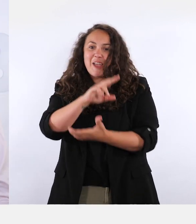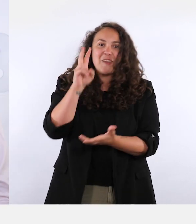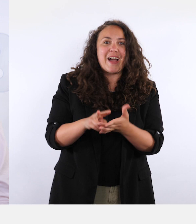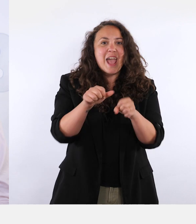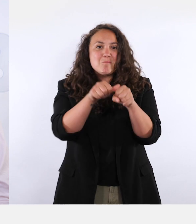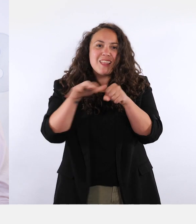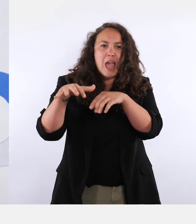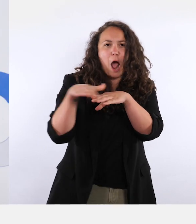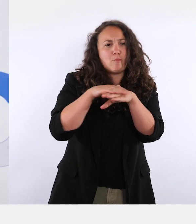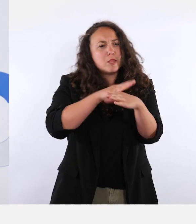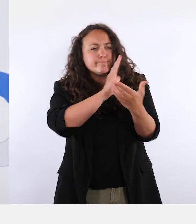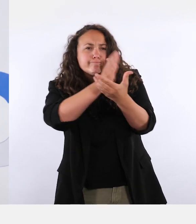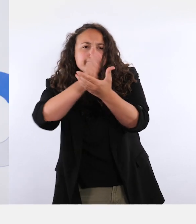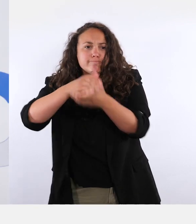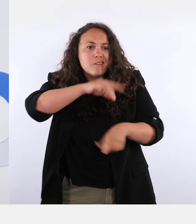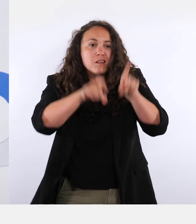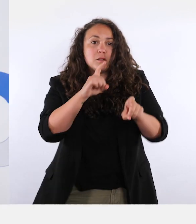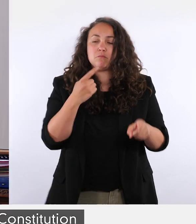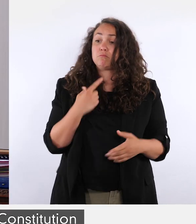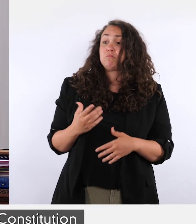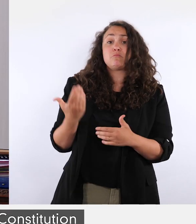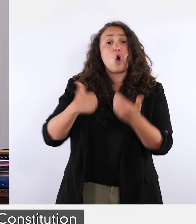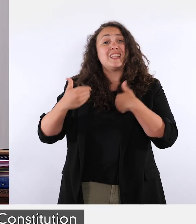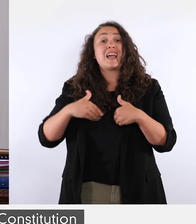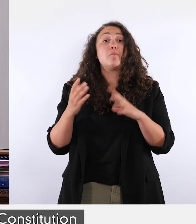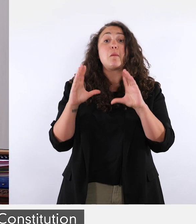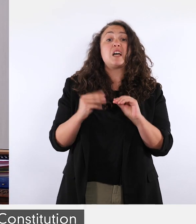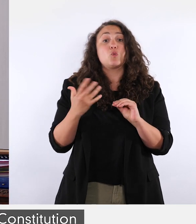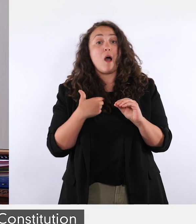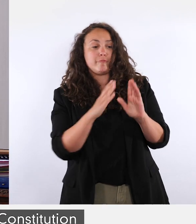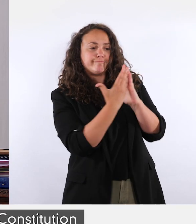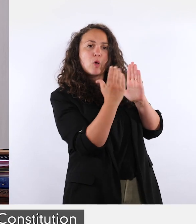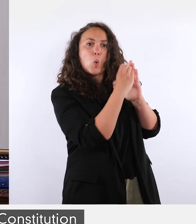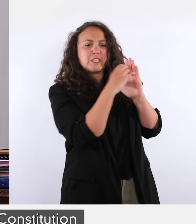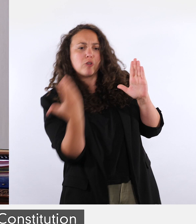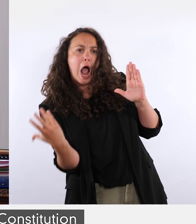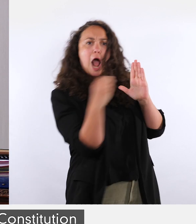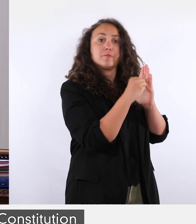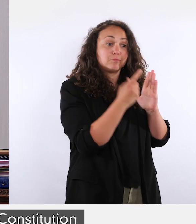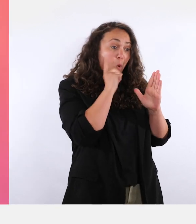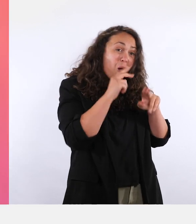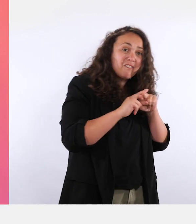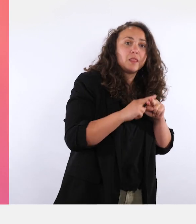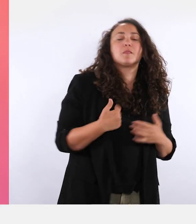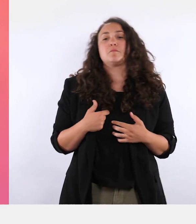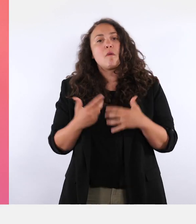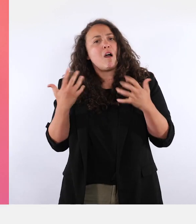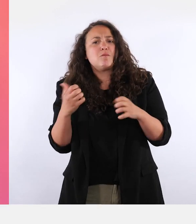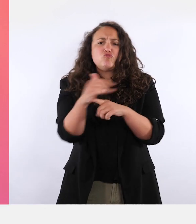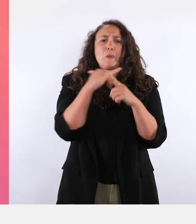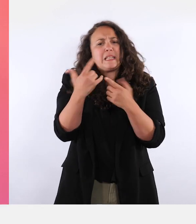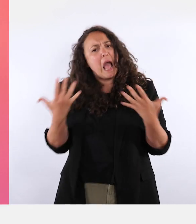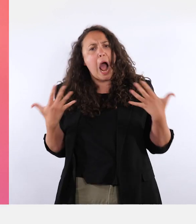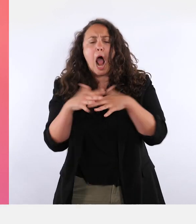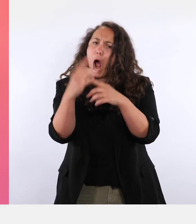contact de vrais bêtes médias et politiques. D'abord, la place du handicap, c'est dans la Constitution que je vais la mettre, car elle n'existe pas, figurez-vous. Je veux, je le dis,